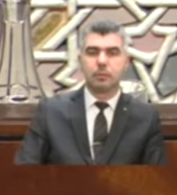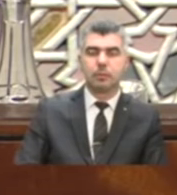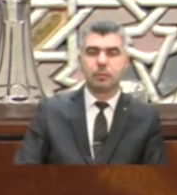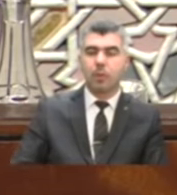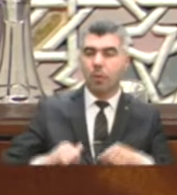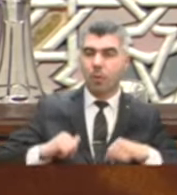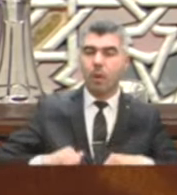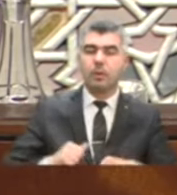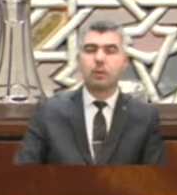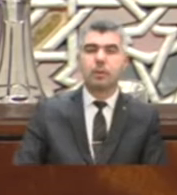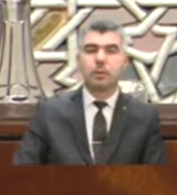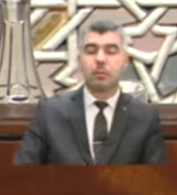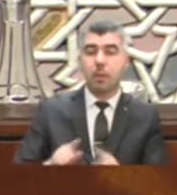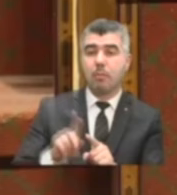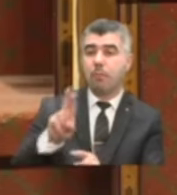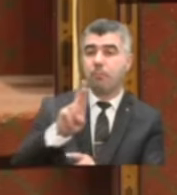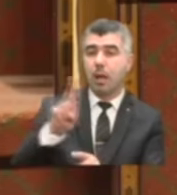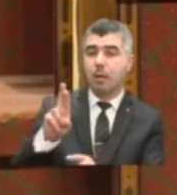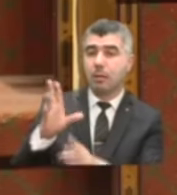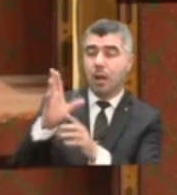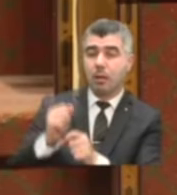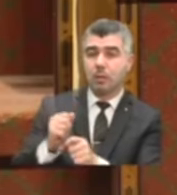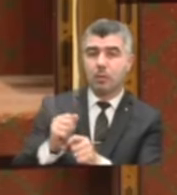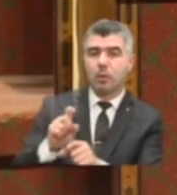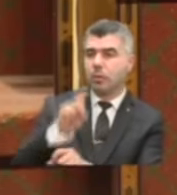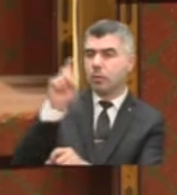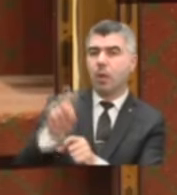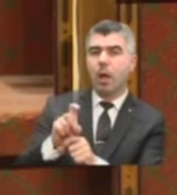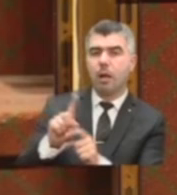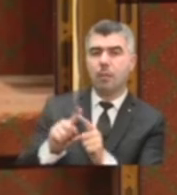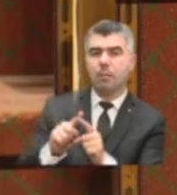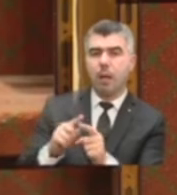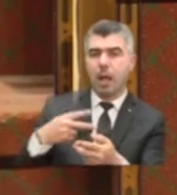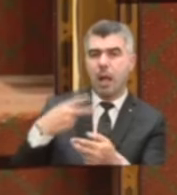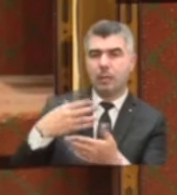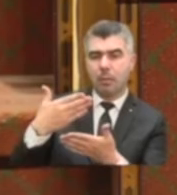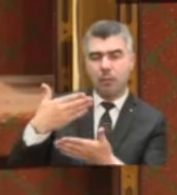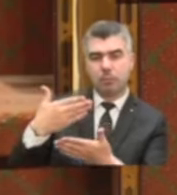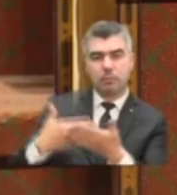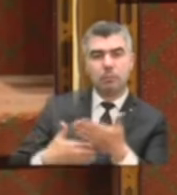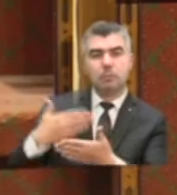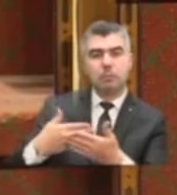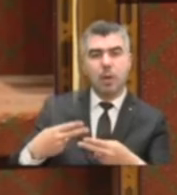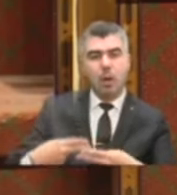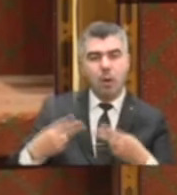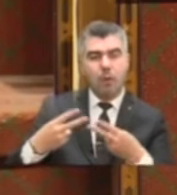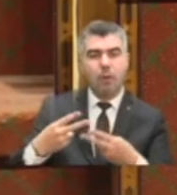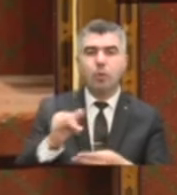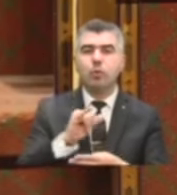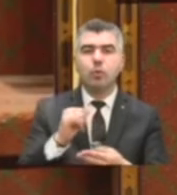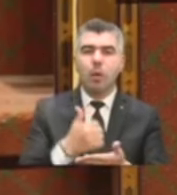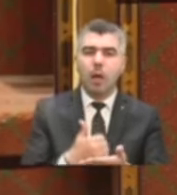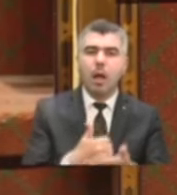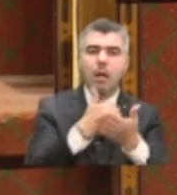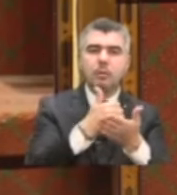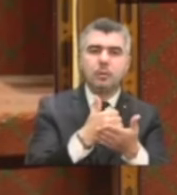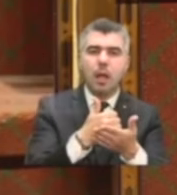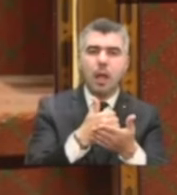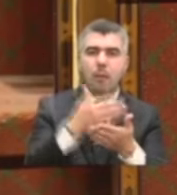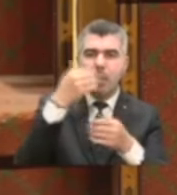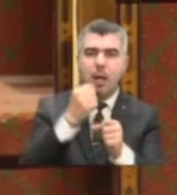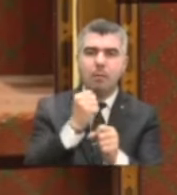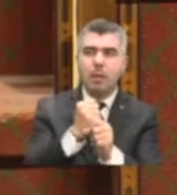السيد الوزير، جلالة الملك تساءل في الخطاب ديال 20 غشت 2022 عما وفرنا لأبناء هذا الوطن